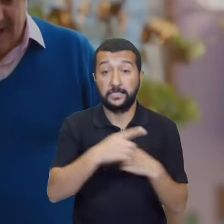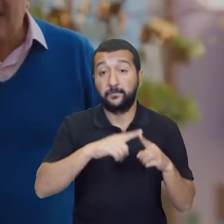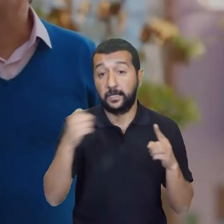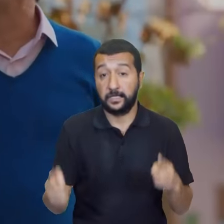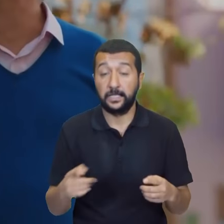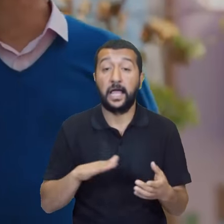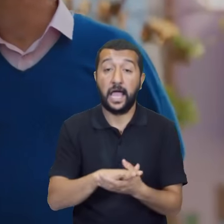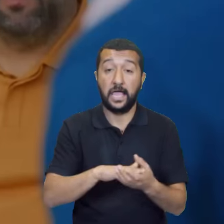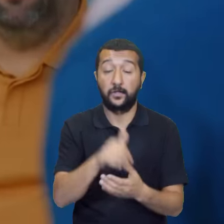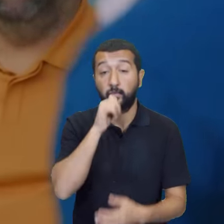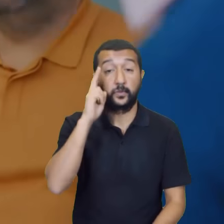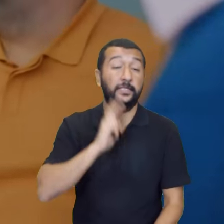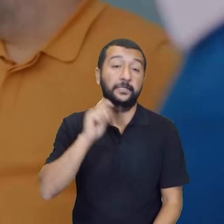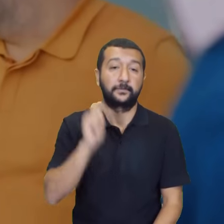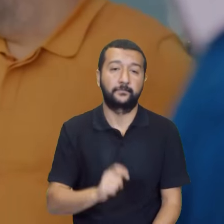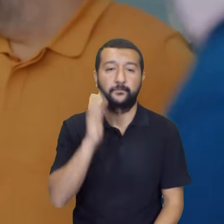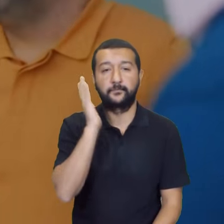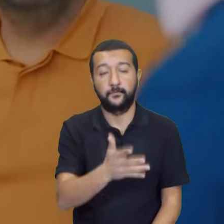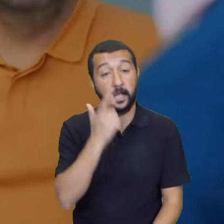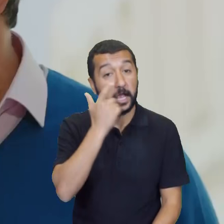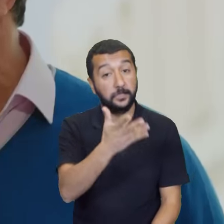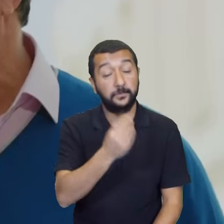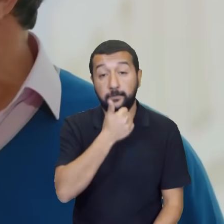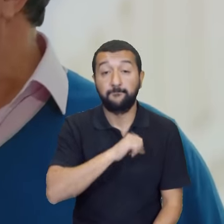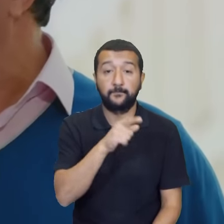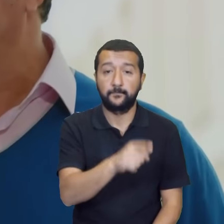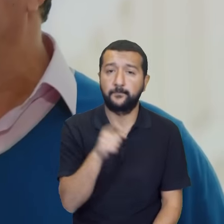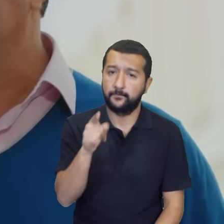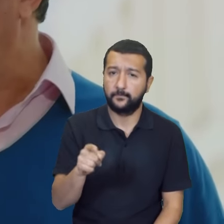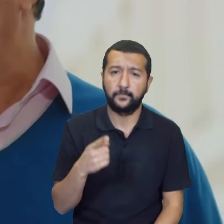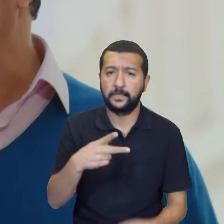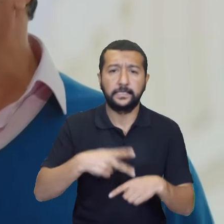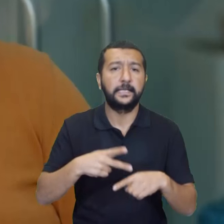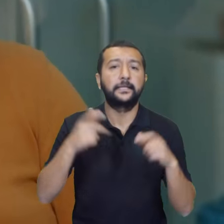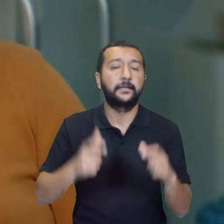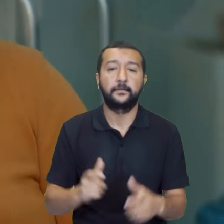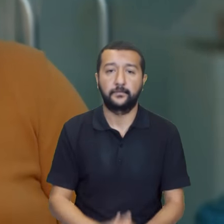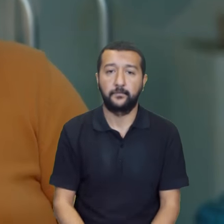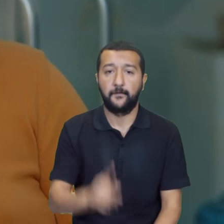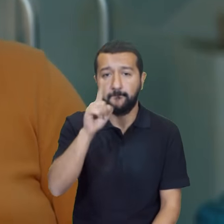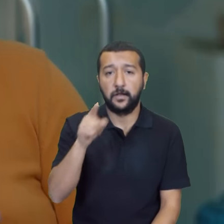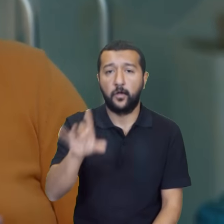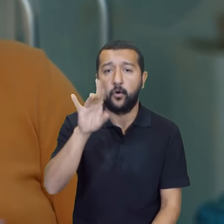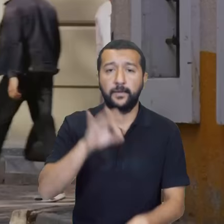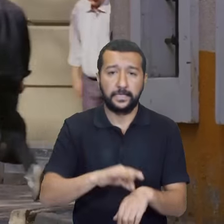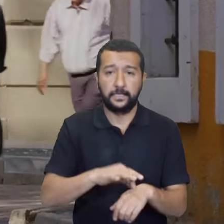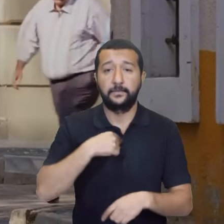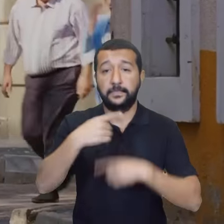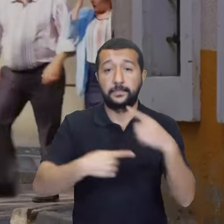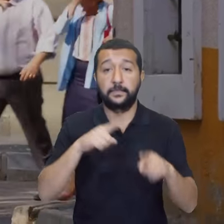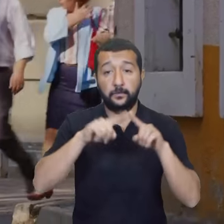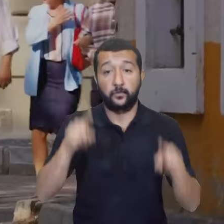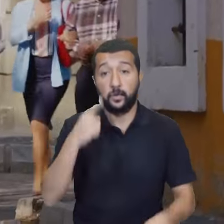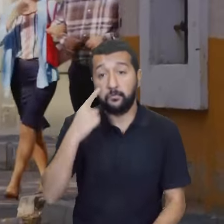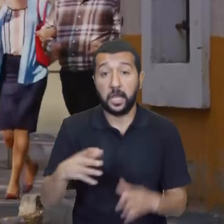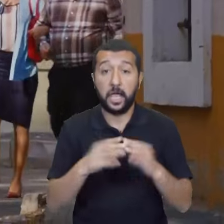da ayakları yıkatacağım. Evet. Hadi hayırlısı abi. Ya Zeki nerede? Vallahi 15 dakika benim yerime dükkana